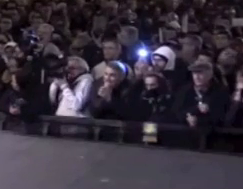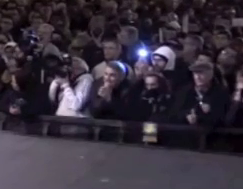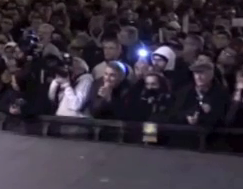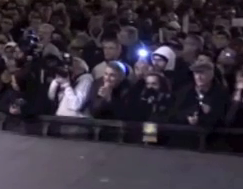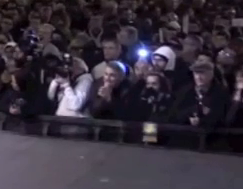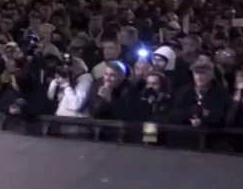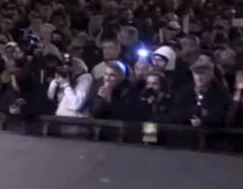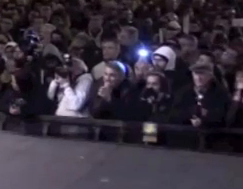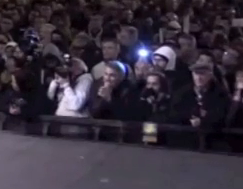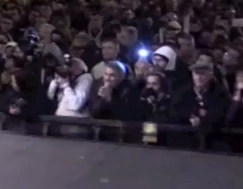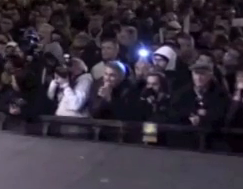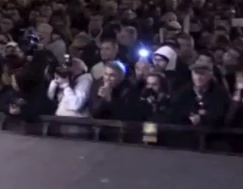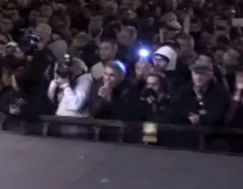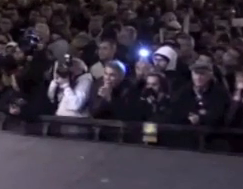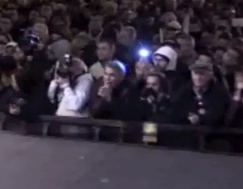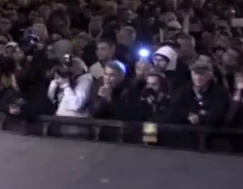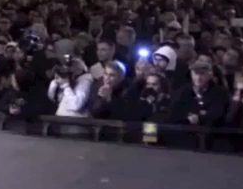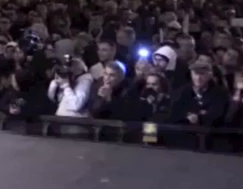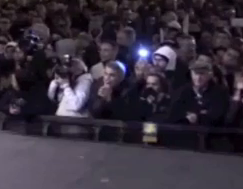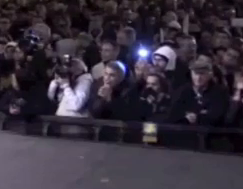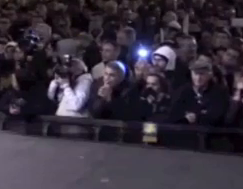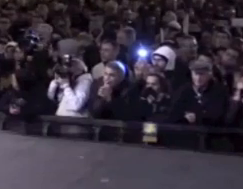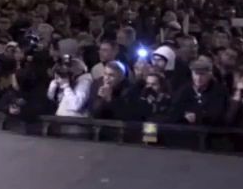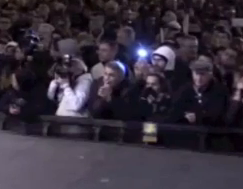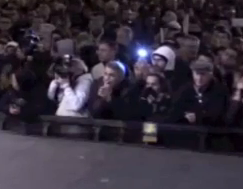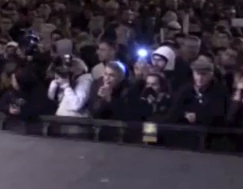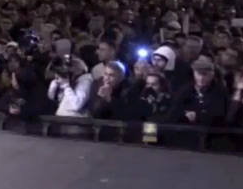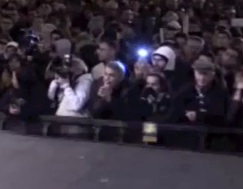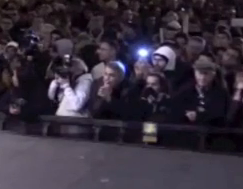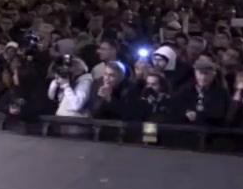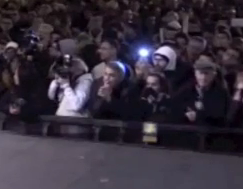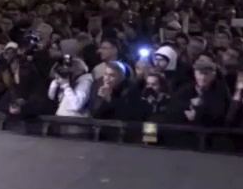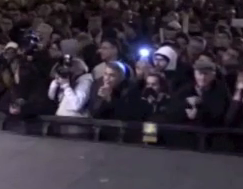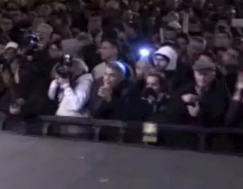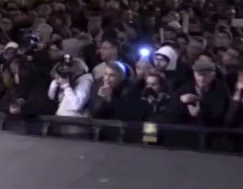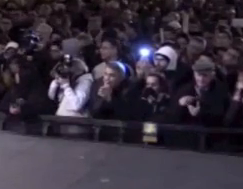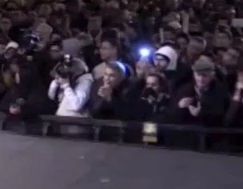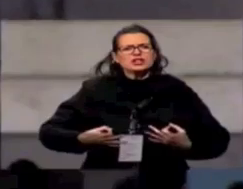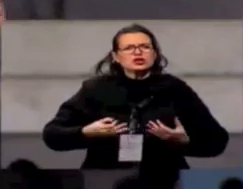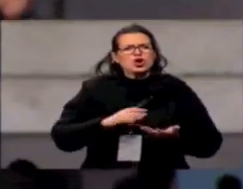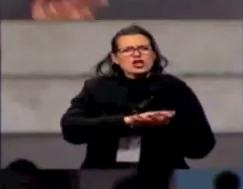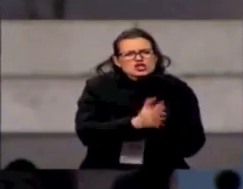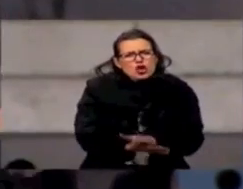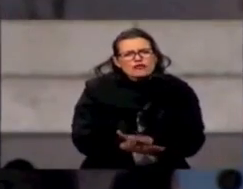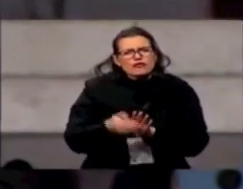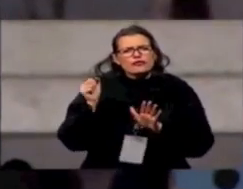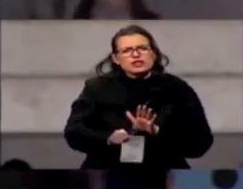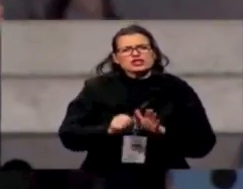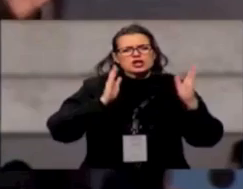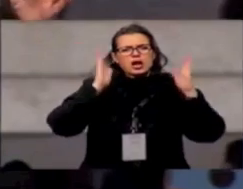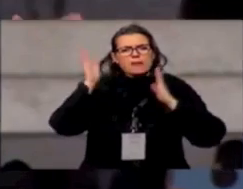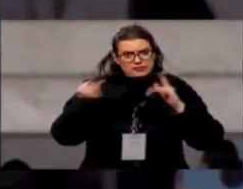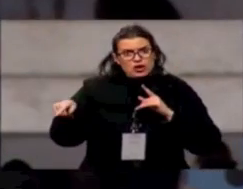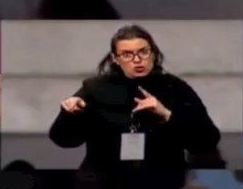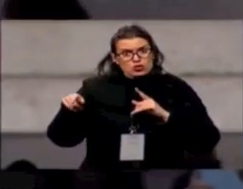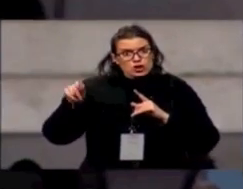Falcone che era determinato a sconfiggere la mafia per sempre e ci stava riuscendo grazie alle inchiesta di